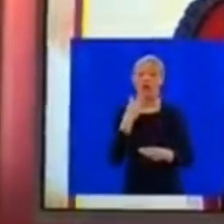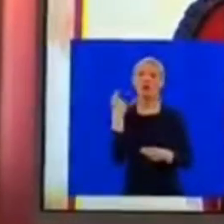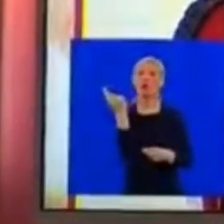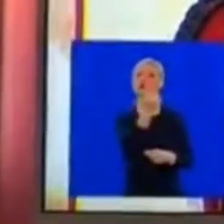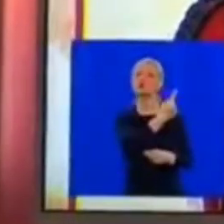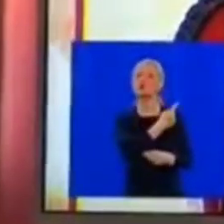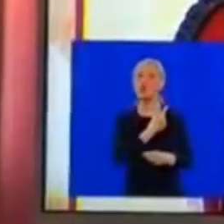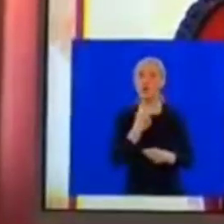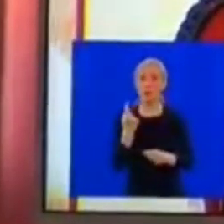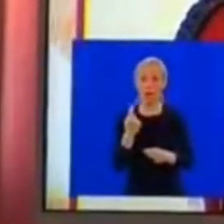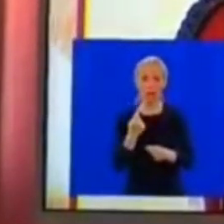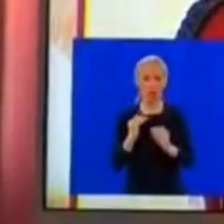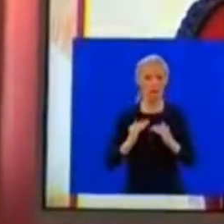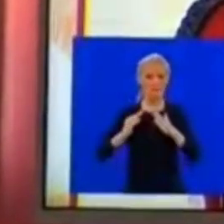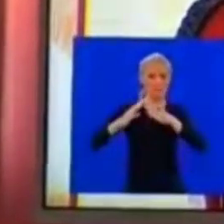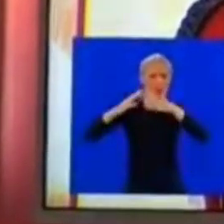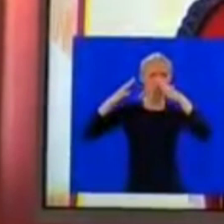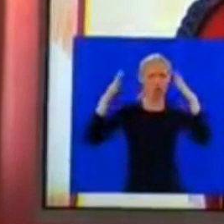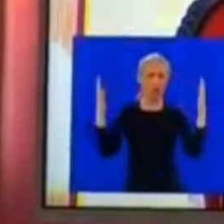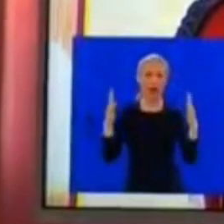naši velikani.